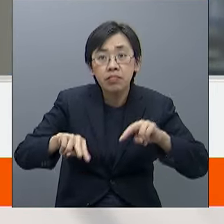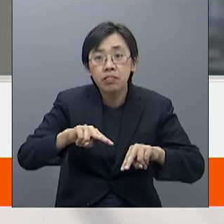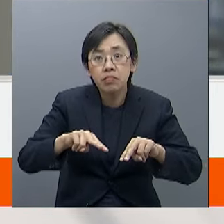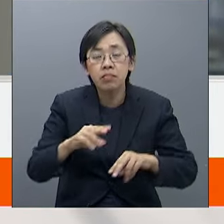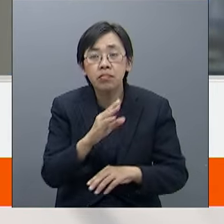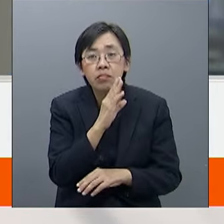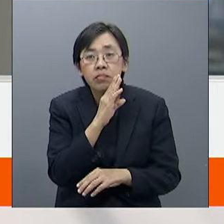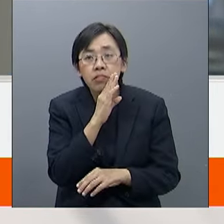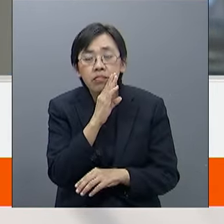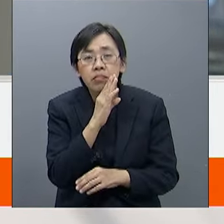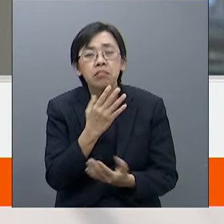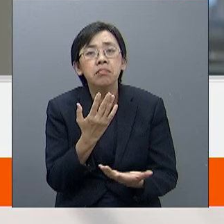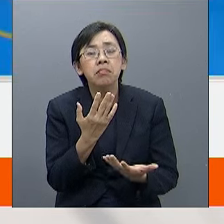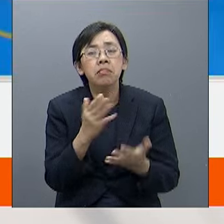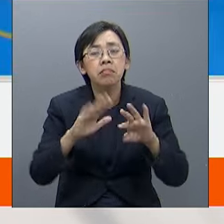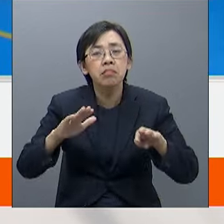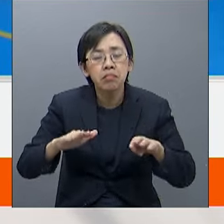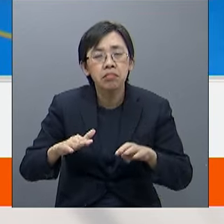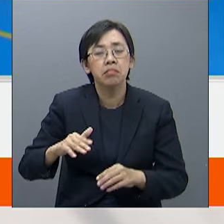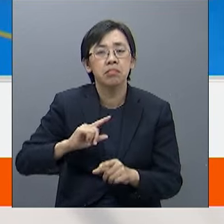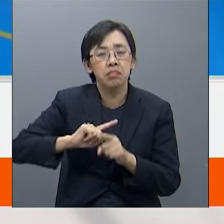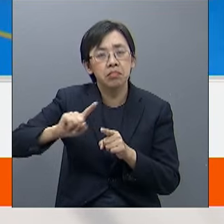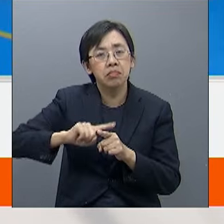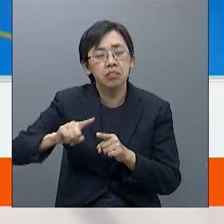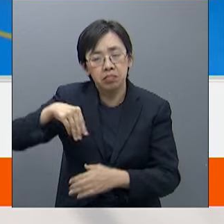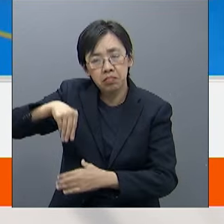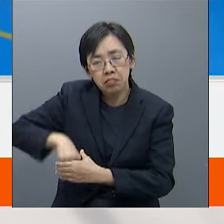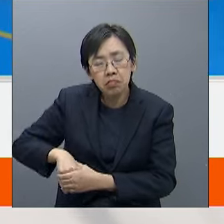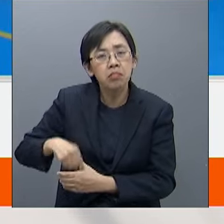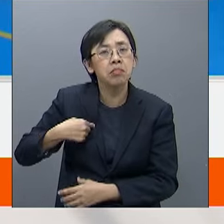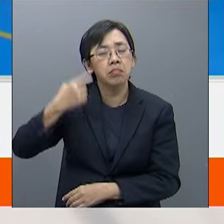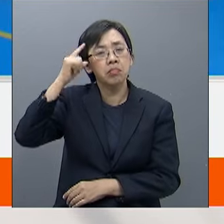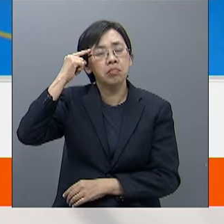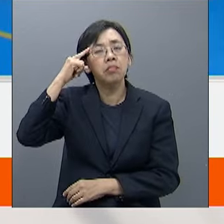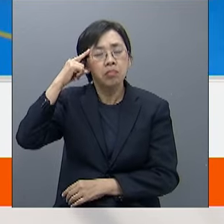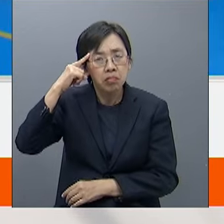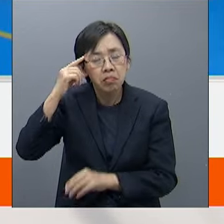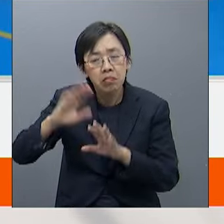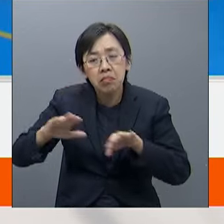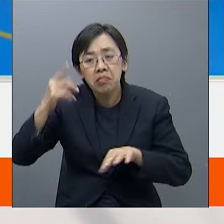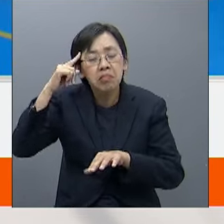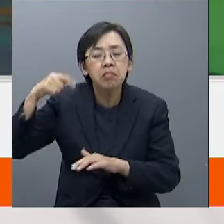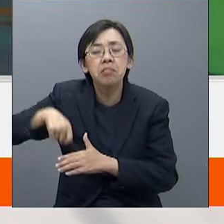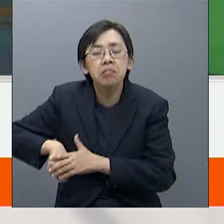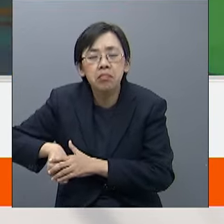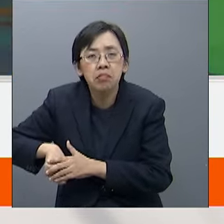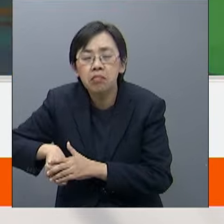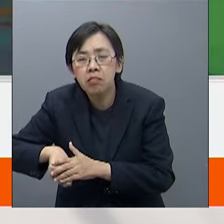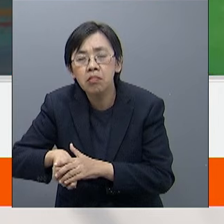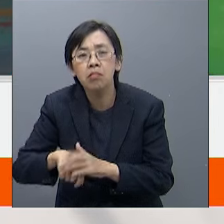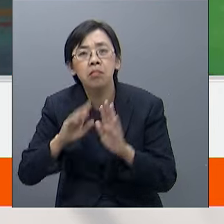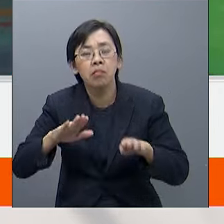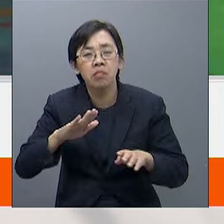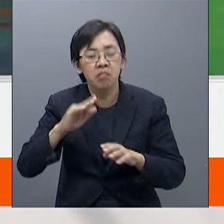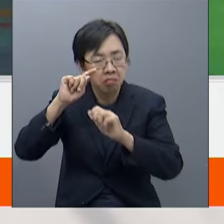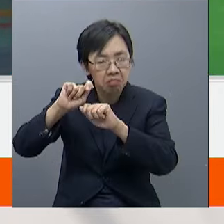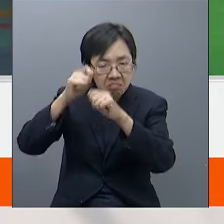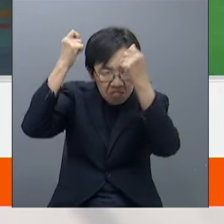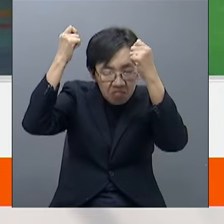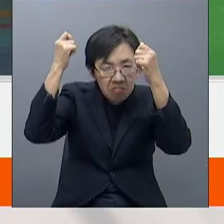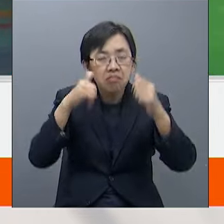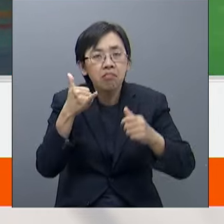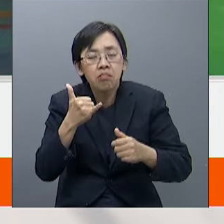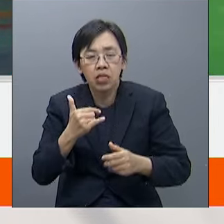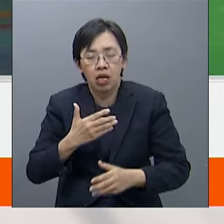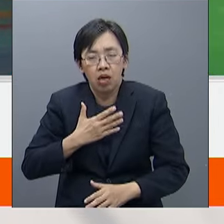าหลายครั้งเด็กพกอาวุธไปแบบที่เราไม่รู้นะคะแล้วบางทีด้วยความเป็นเด็กเนา ะ การขาดความยับยั้งชั่งใจหรือบางทีมันใช้คำว่าขาดส